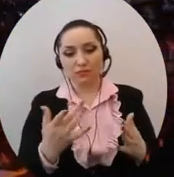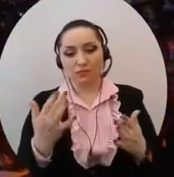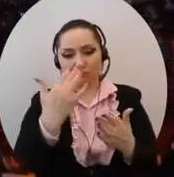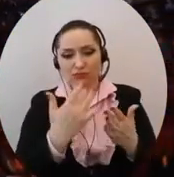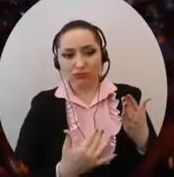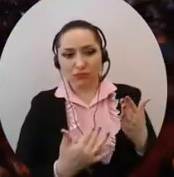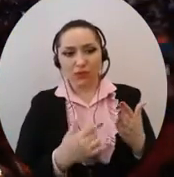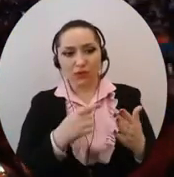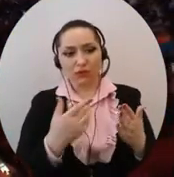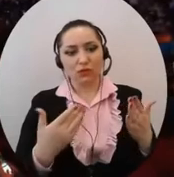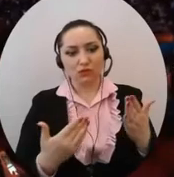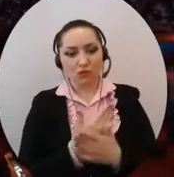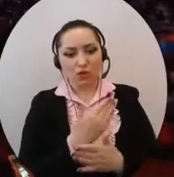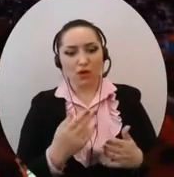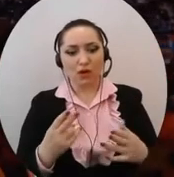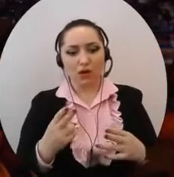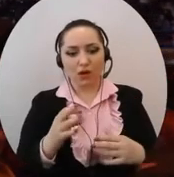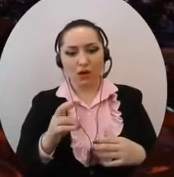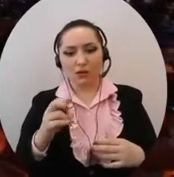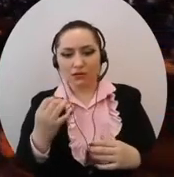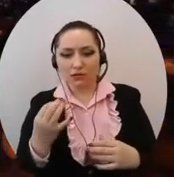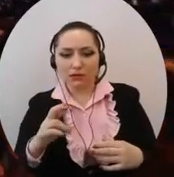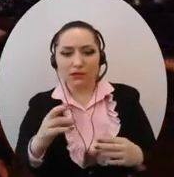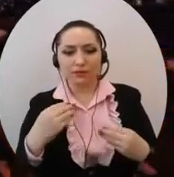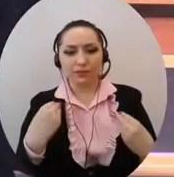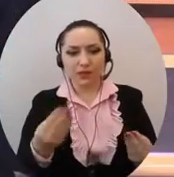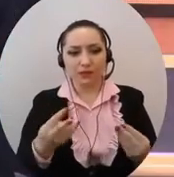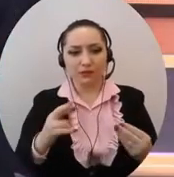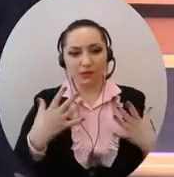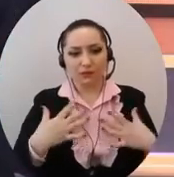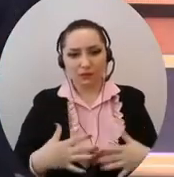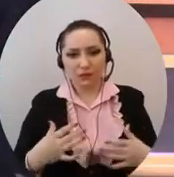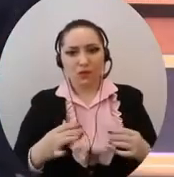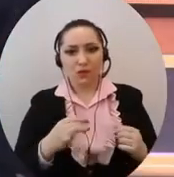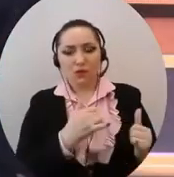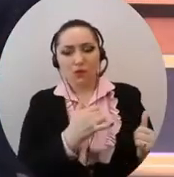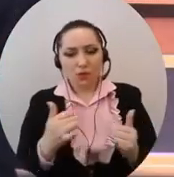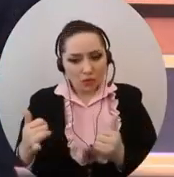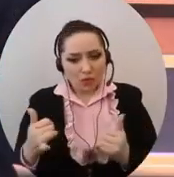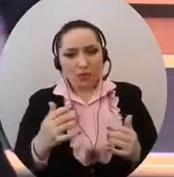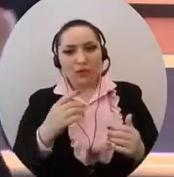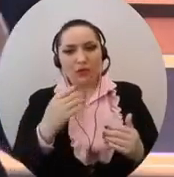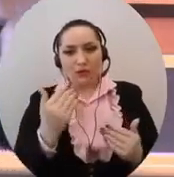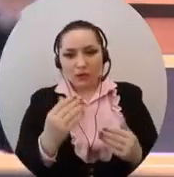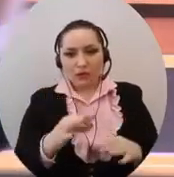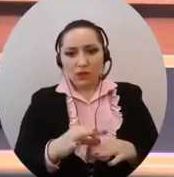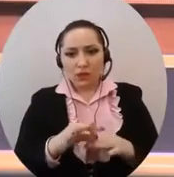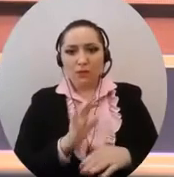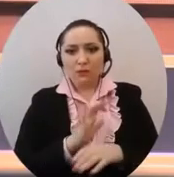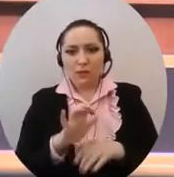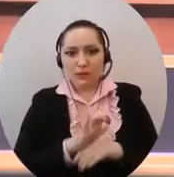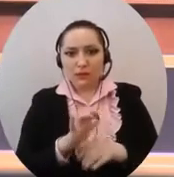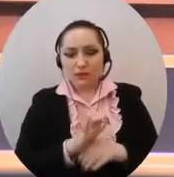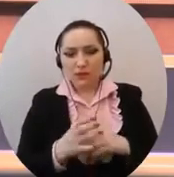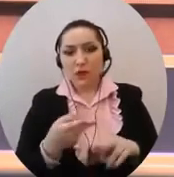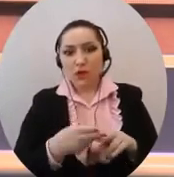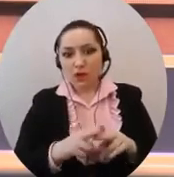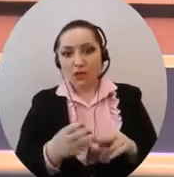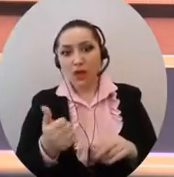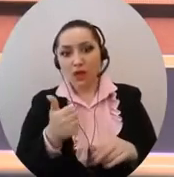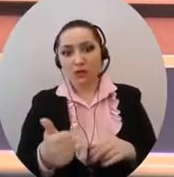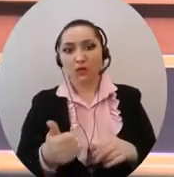новая коллекция средств для тела уходовых, для вашей кожи. Производит эта классная фирма Greenway,